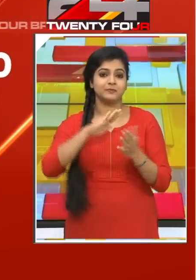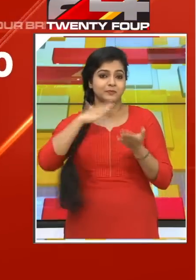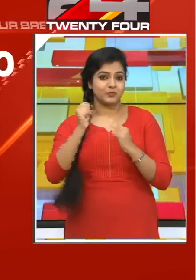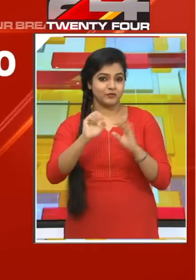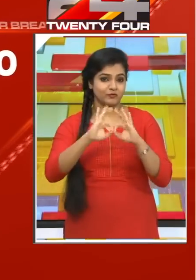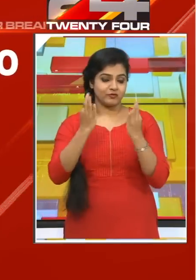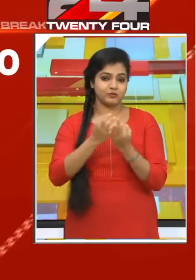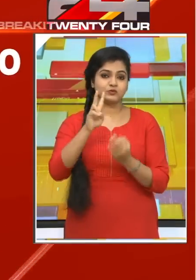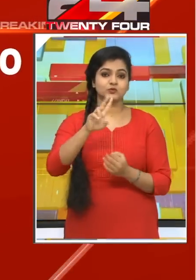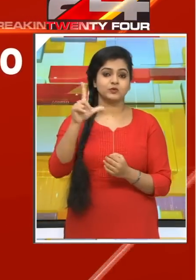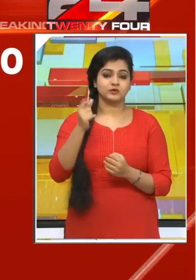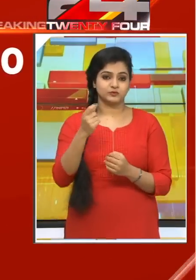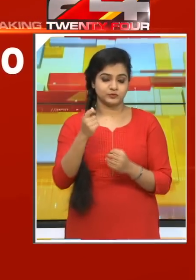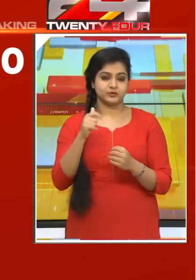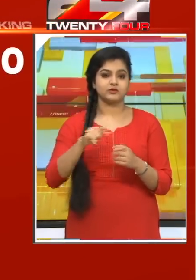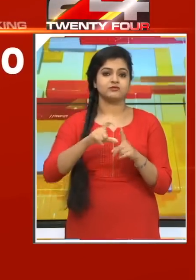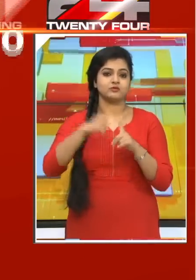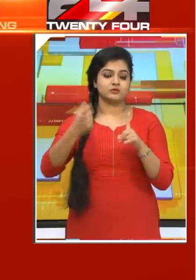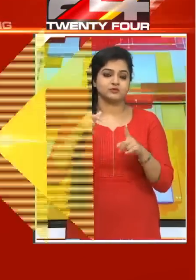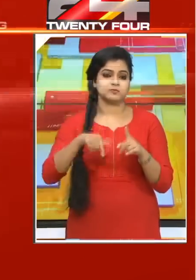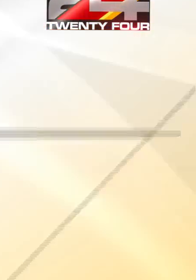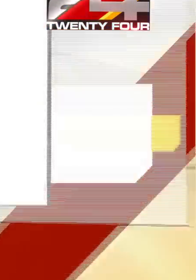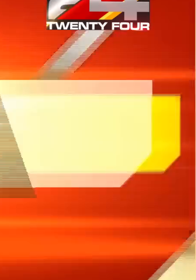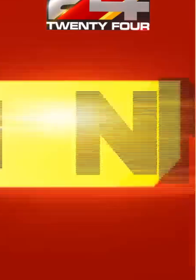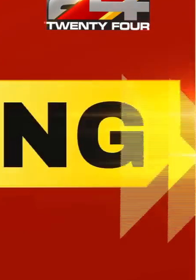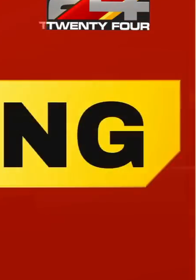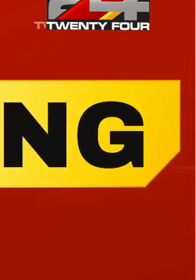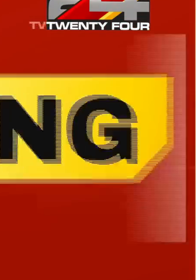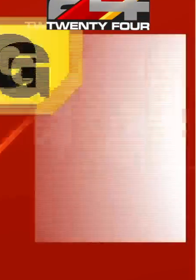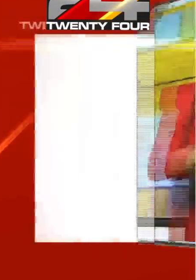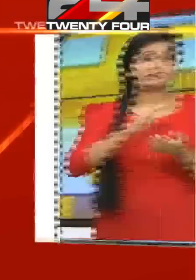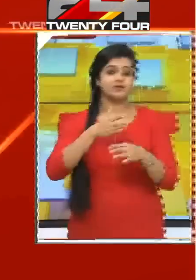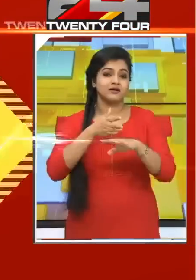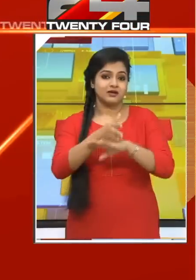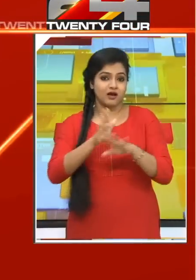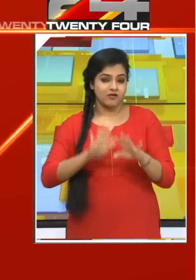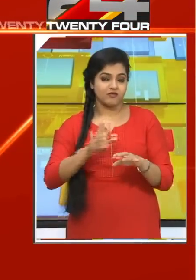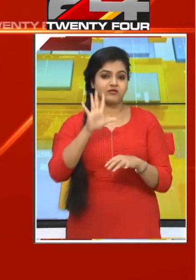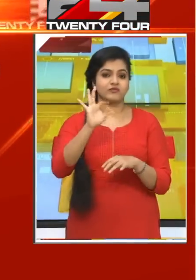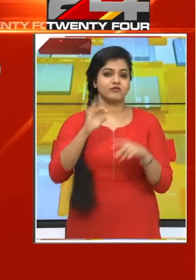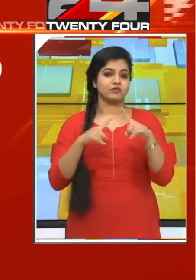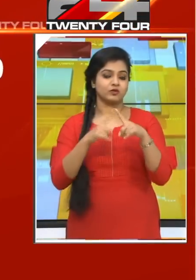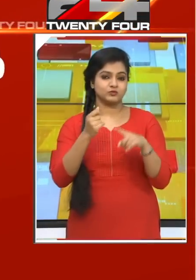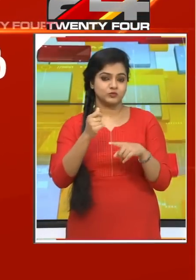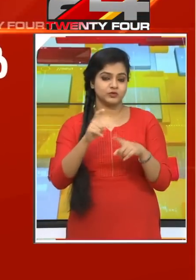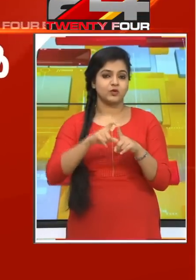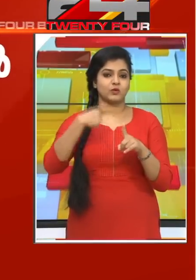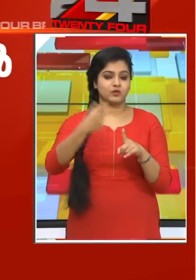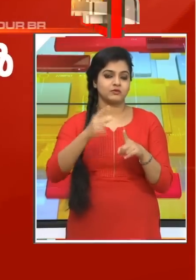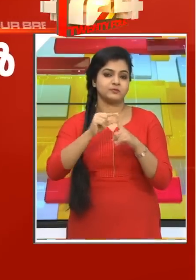2 ലക്ഷം രൂപ വീതം ധനസഹായമാണ് പ്രഖ്യാപിച്ചിരിക്കുന്നത്. പരിക്കേറ്റവർക്ക് 50,000 രൂപ വീതം നൽകാനും തീരുമാനിച്ചതായി അദ്ദേഹം